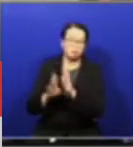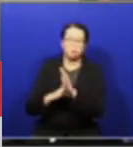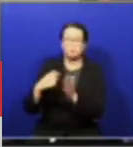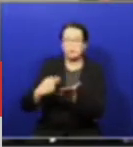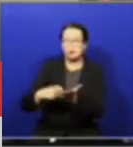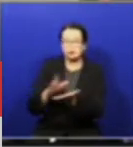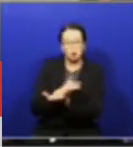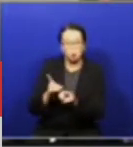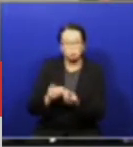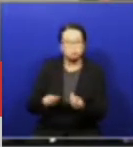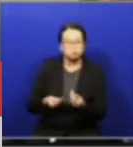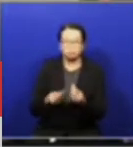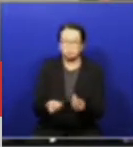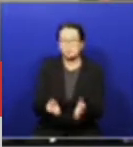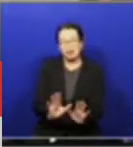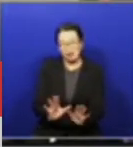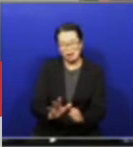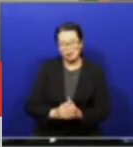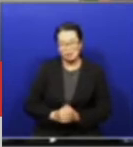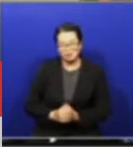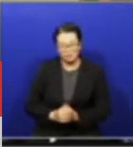มไม่ให้